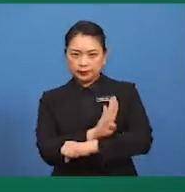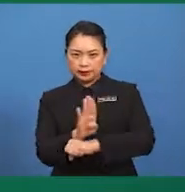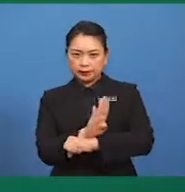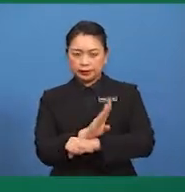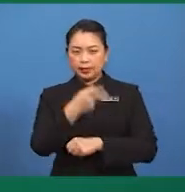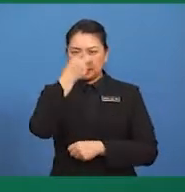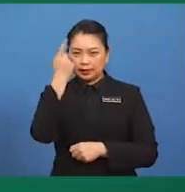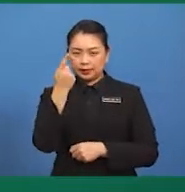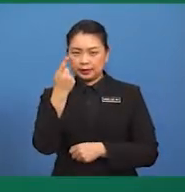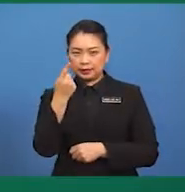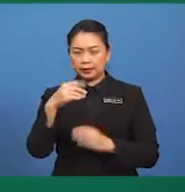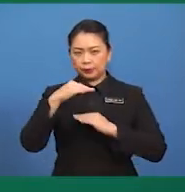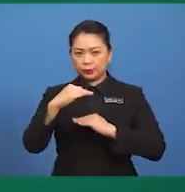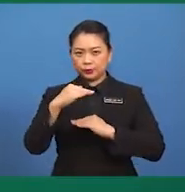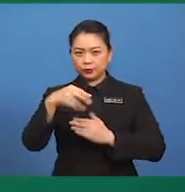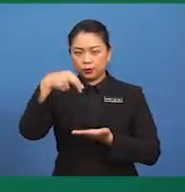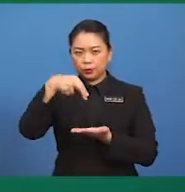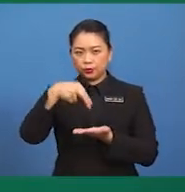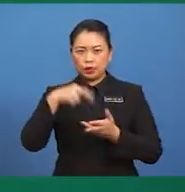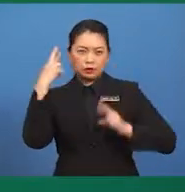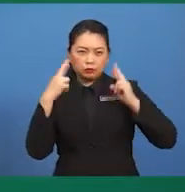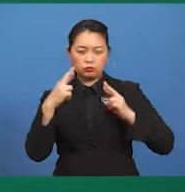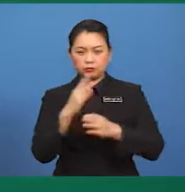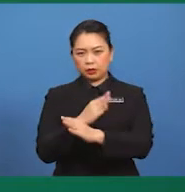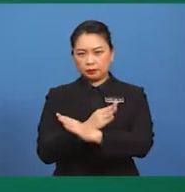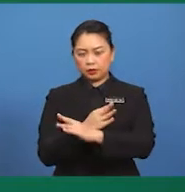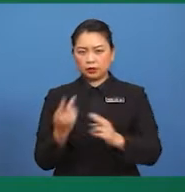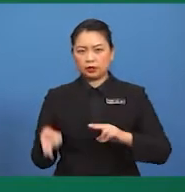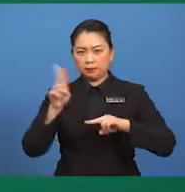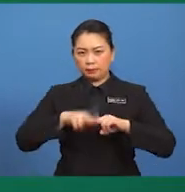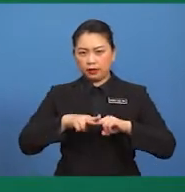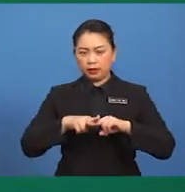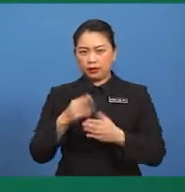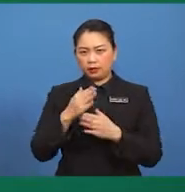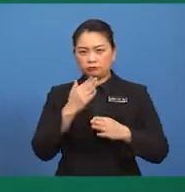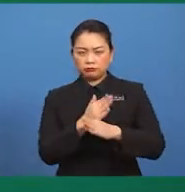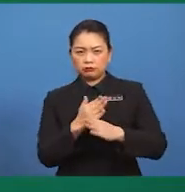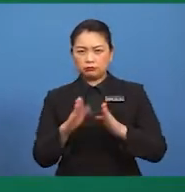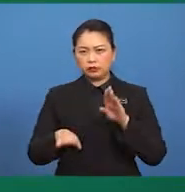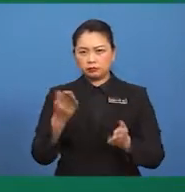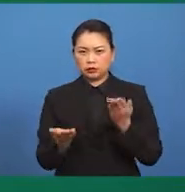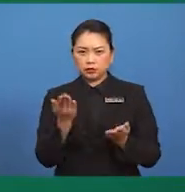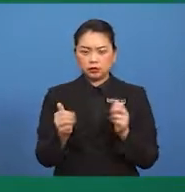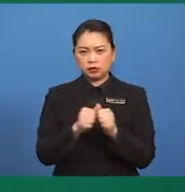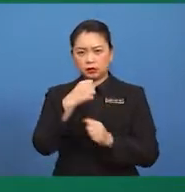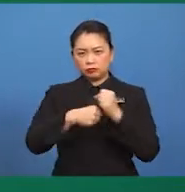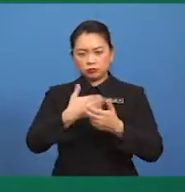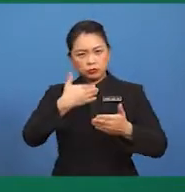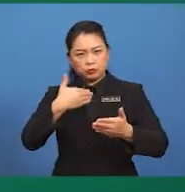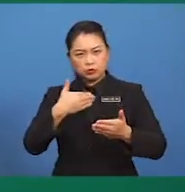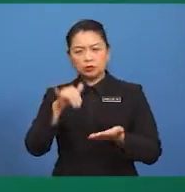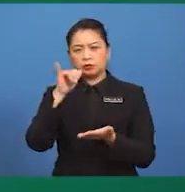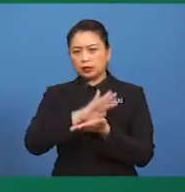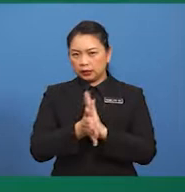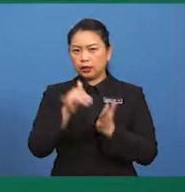perniagaan kerana peruntukan hutang ragu semakin bertambah dari tahun sebelumnya. Bila bertambah, ianya diiktiraf